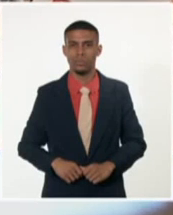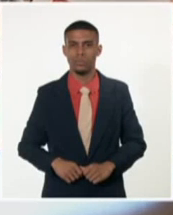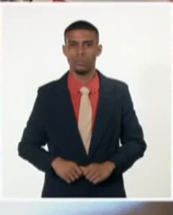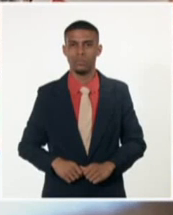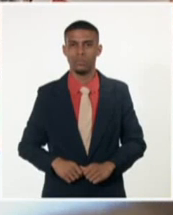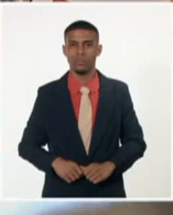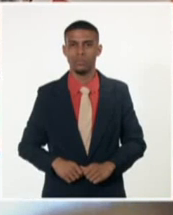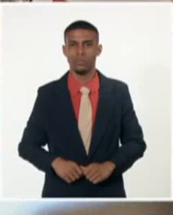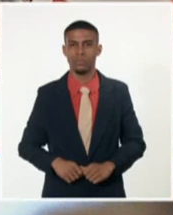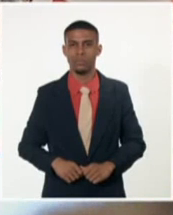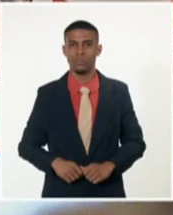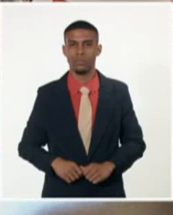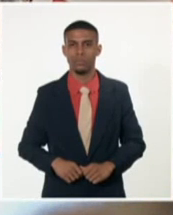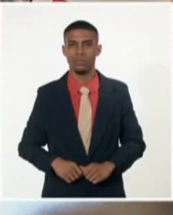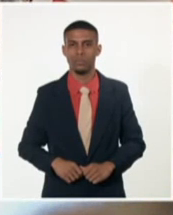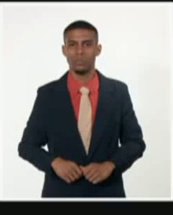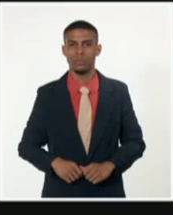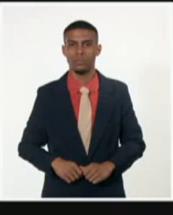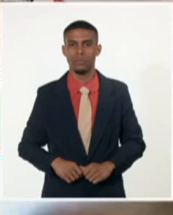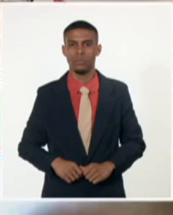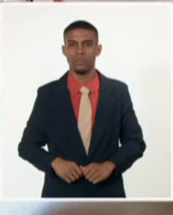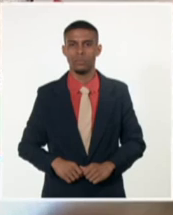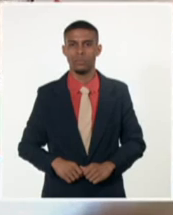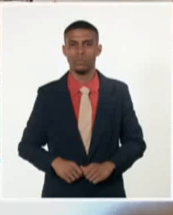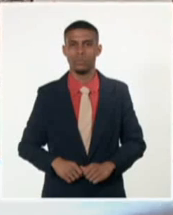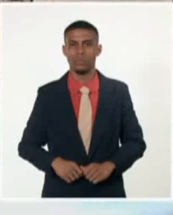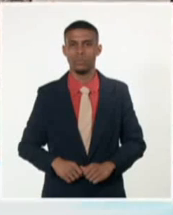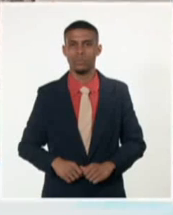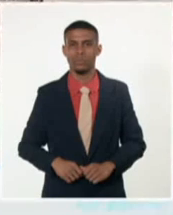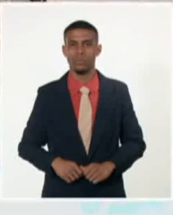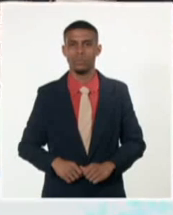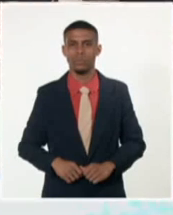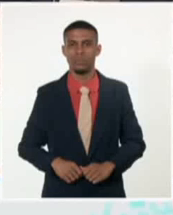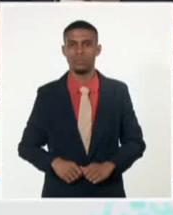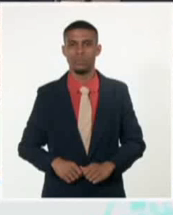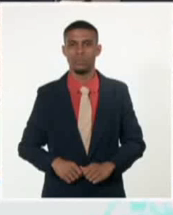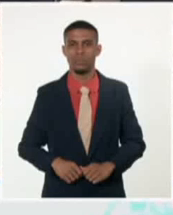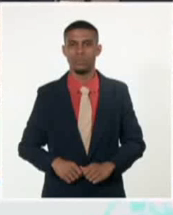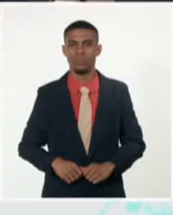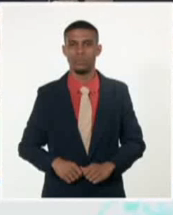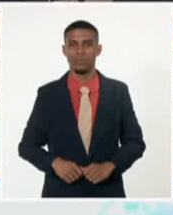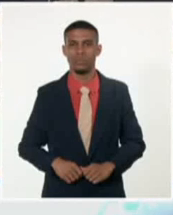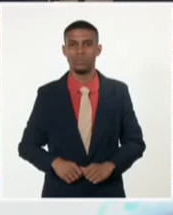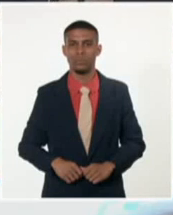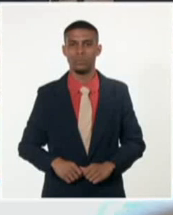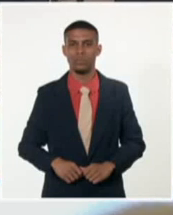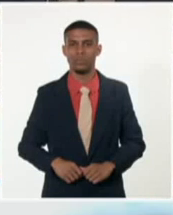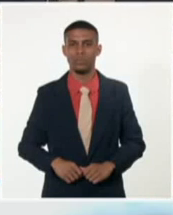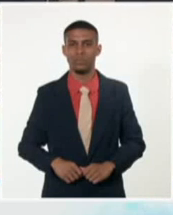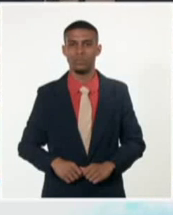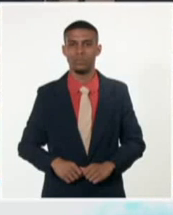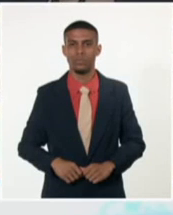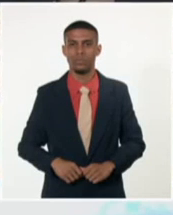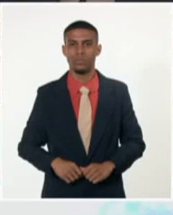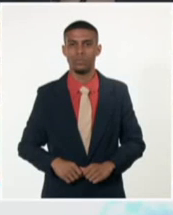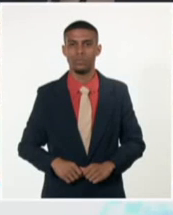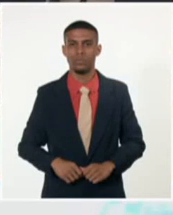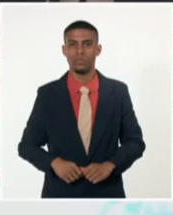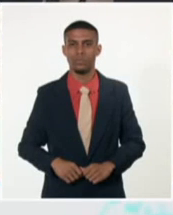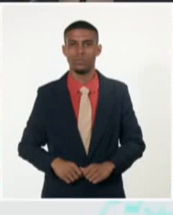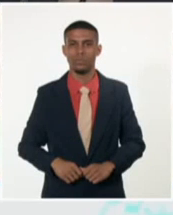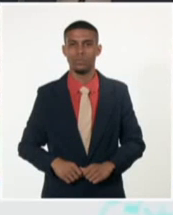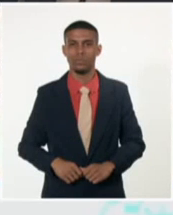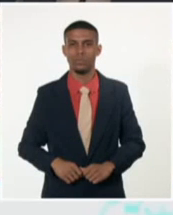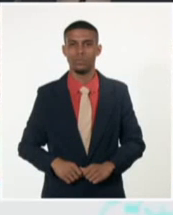processus intergouvernemental et de discussion et prise de décision dans le cadre des Nations